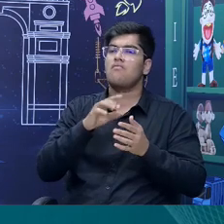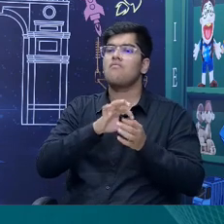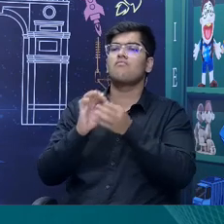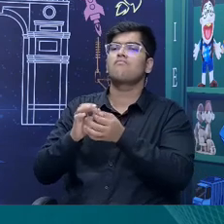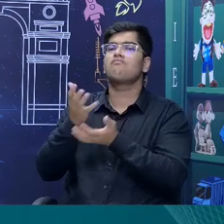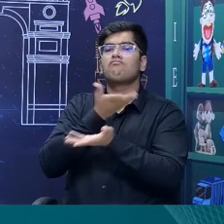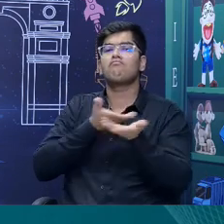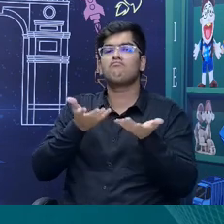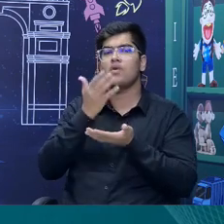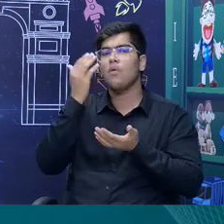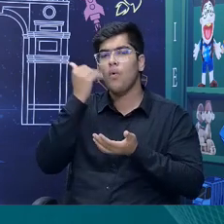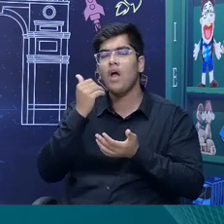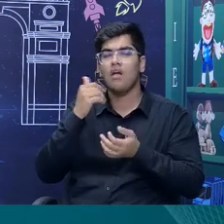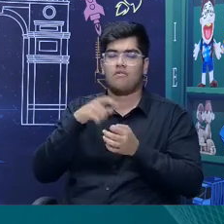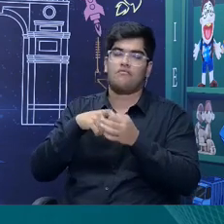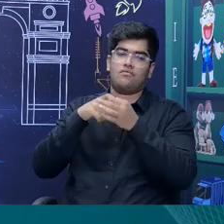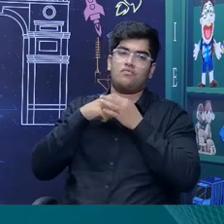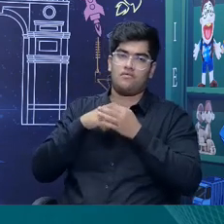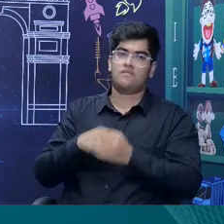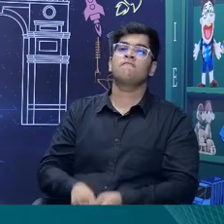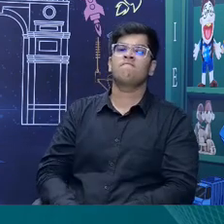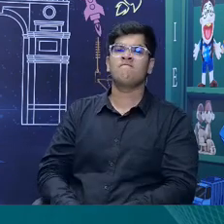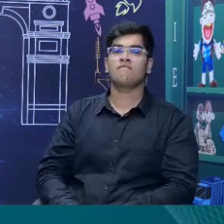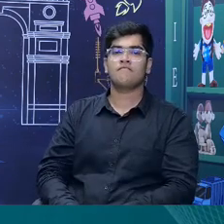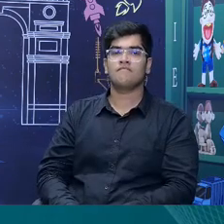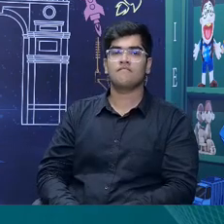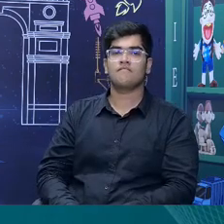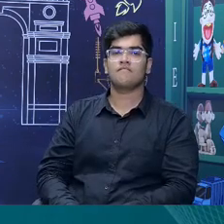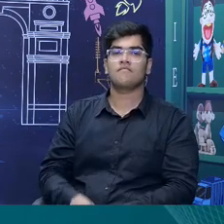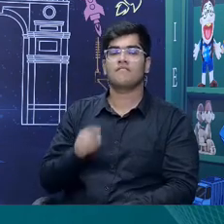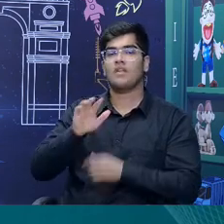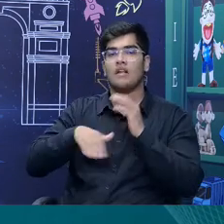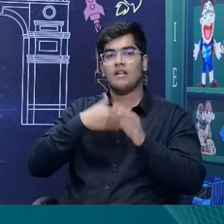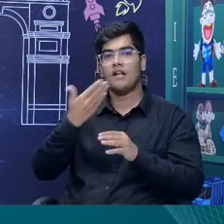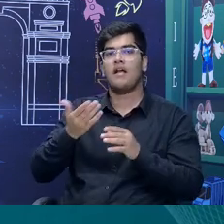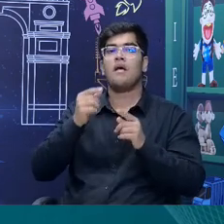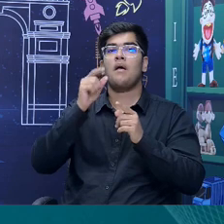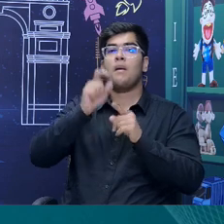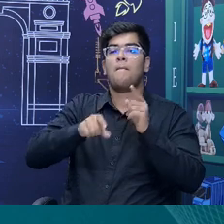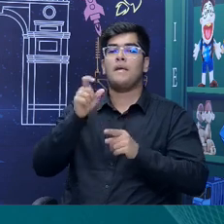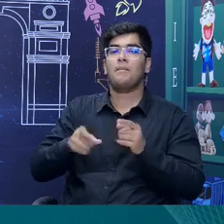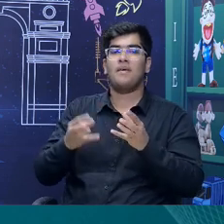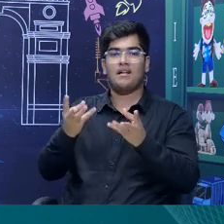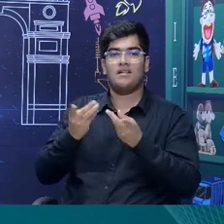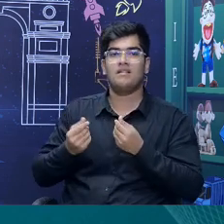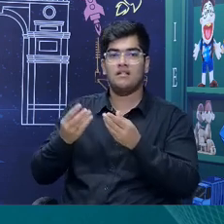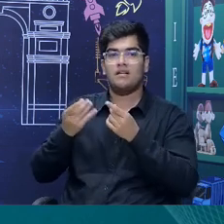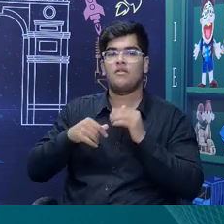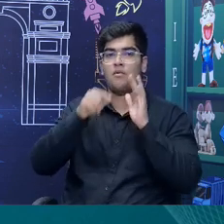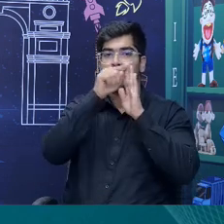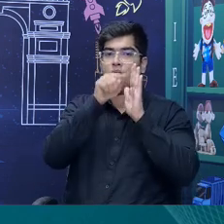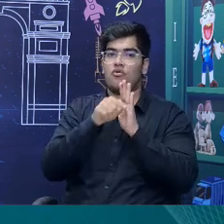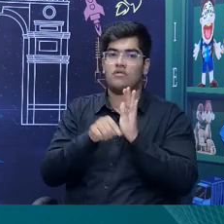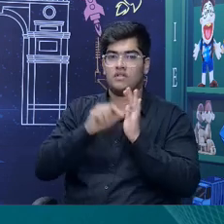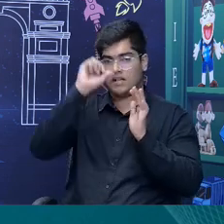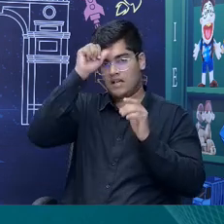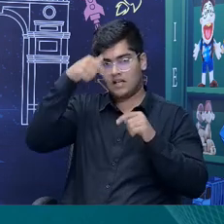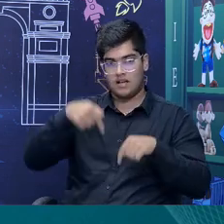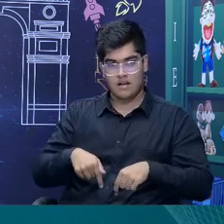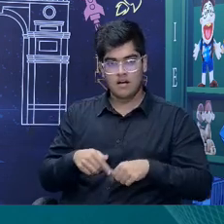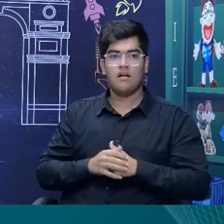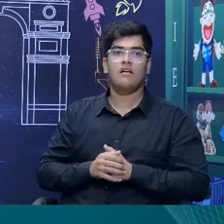फिर हम नेक्स्ट पॉइंट पे आएंगे वो है पापुलेशन पॉलिसी ऑफ इंडिया फिर हम समझेंगे ए स्ट्रक्चर का